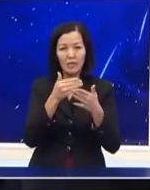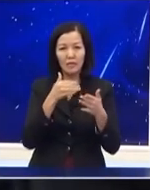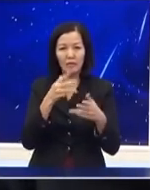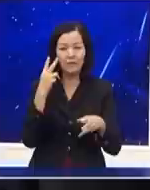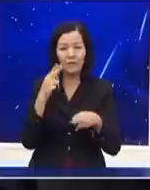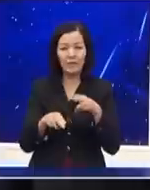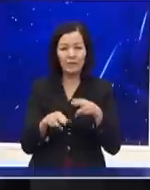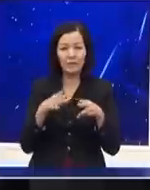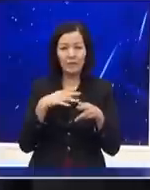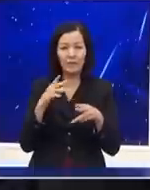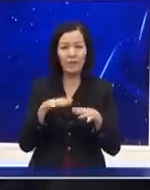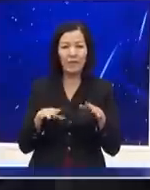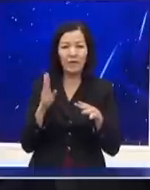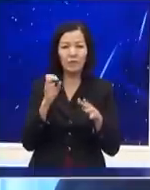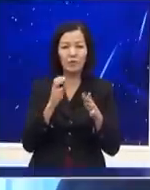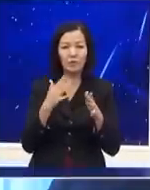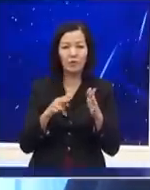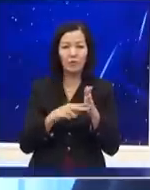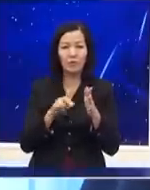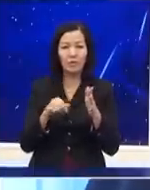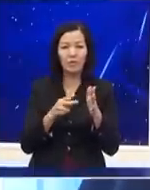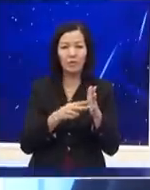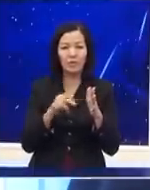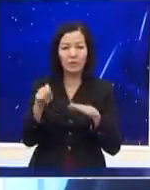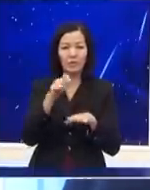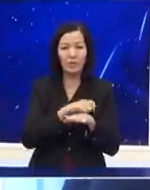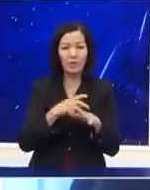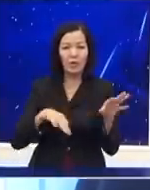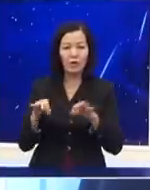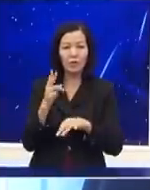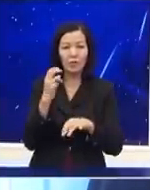ширақ бітірді. Алаңы 557.7 шаршы метр, жоба